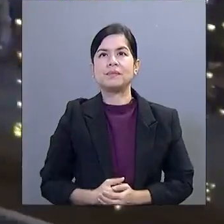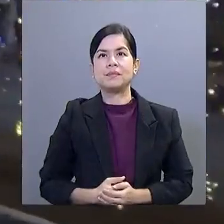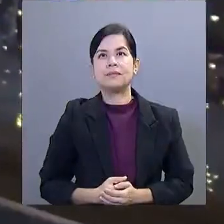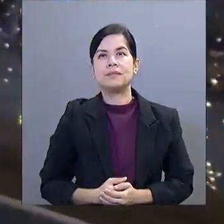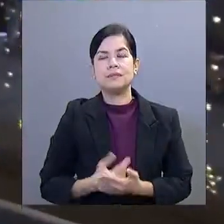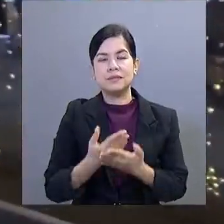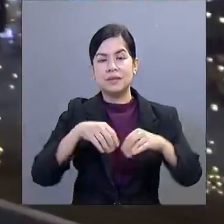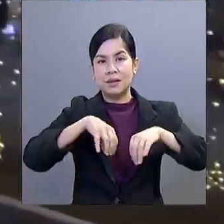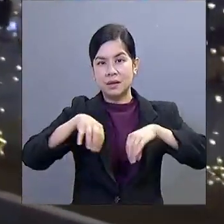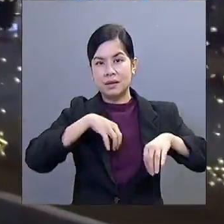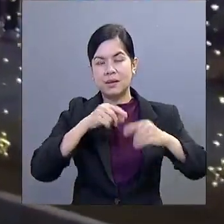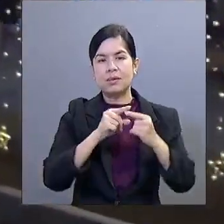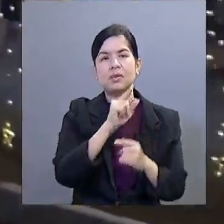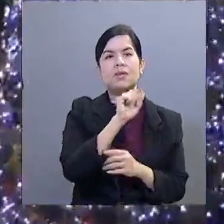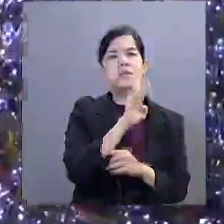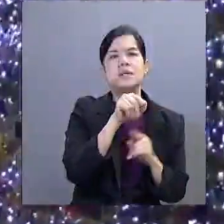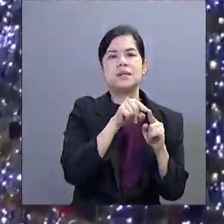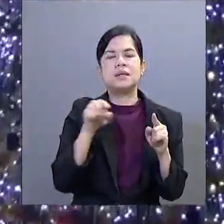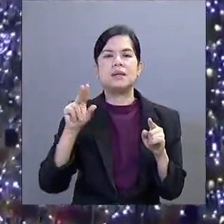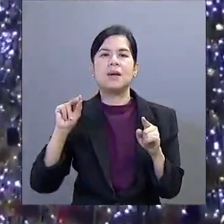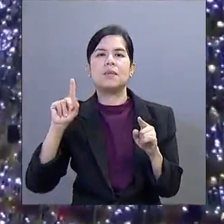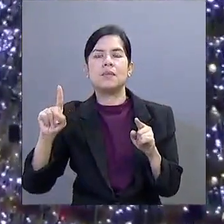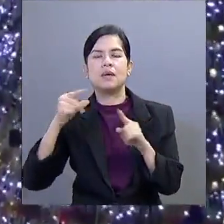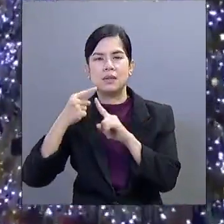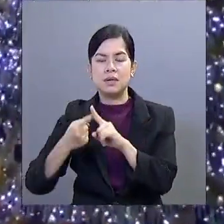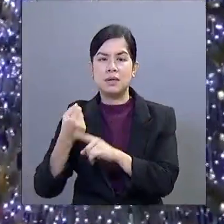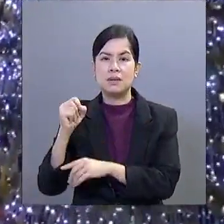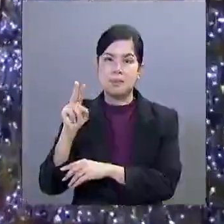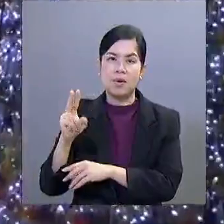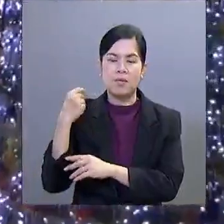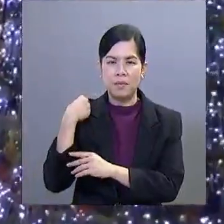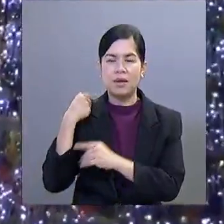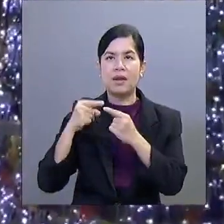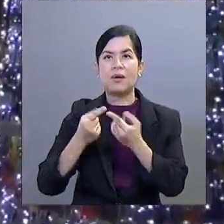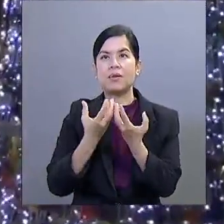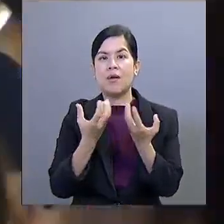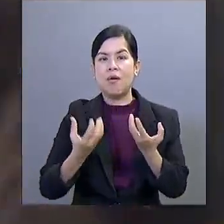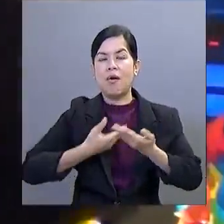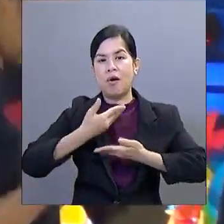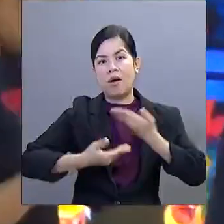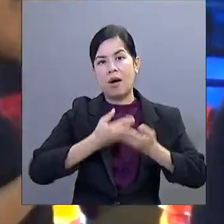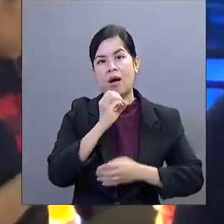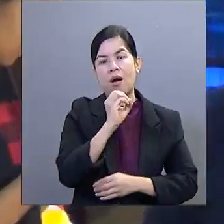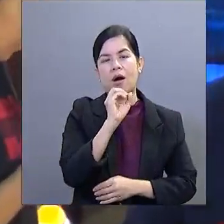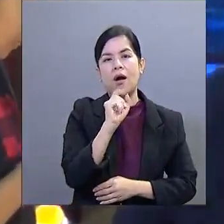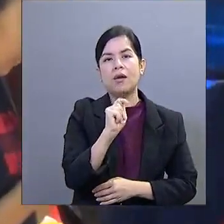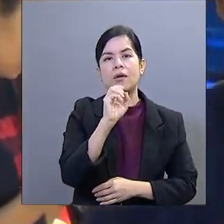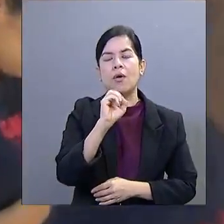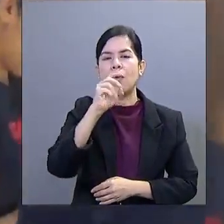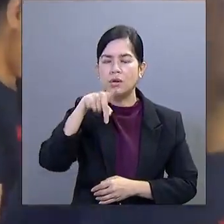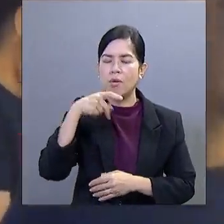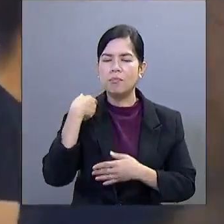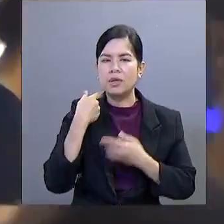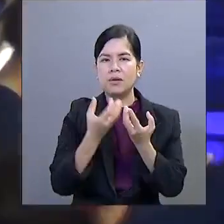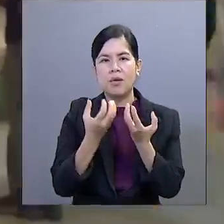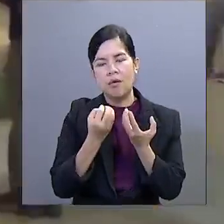นะครับจัดขึ้น 24ถึง 31ธันวาคมนี้และจะมีการจำหน่ายสินค้า OTOPอาหารเครื่องดื่มแล้วก็ออกของฝากอีก